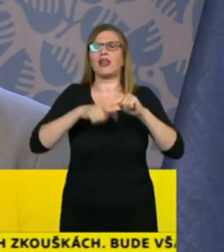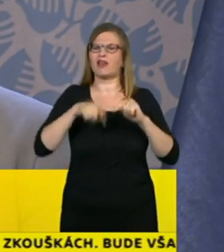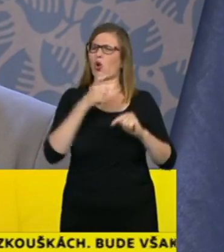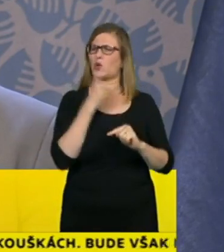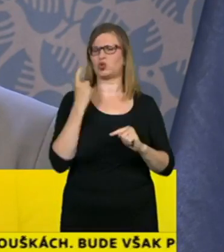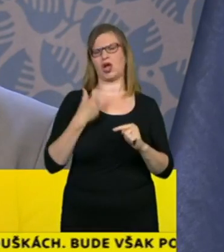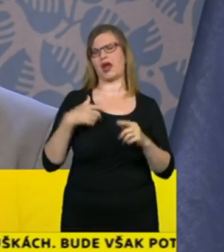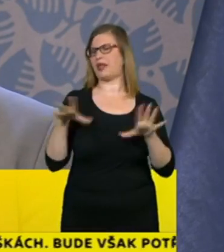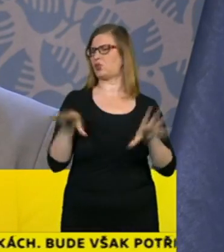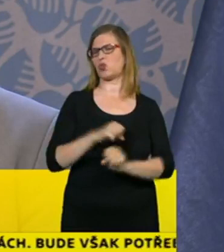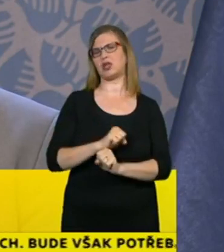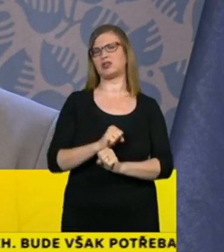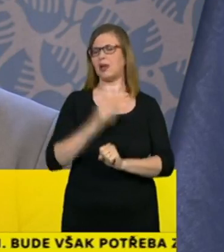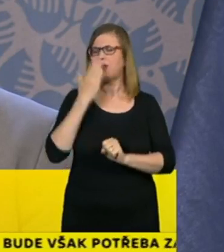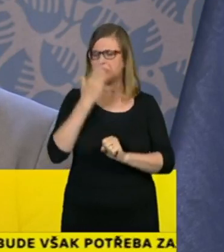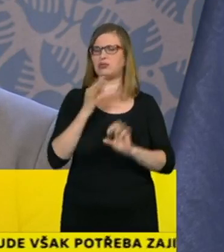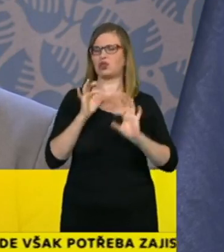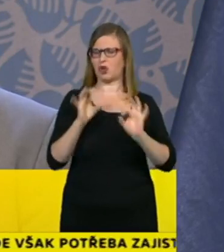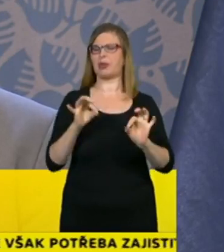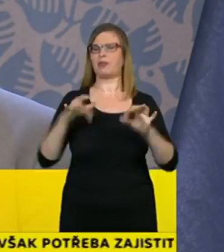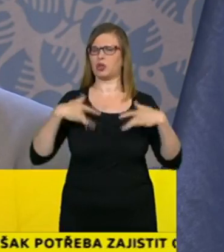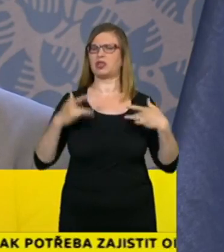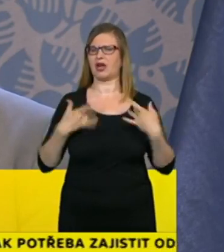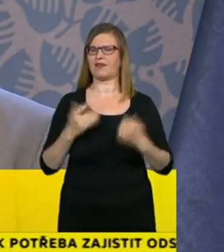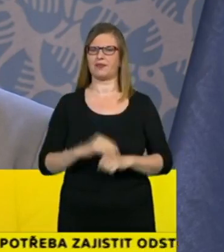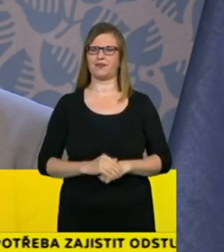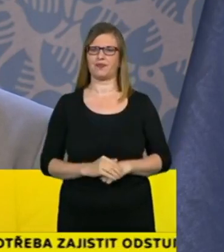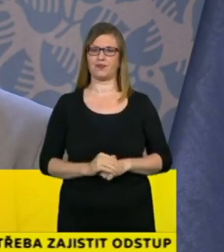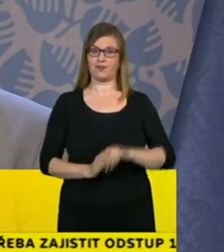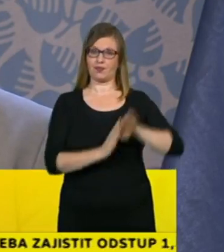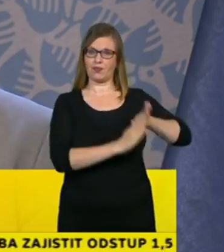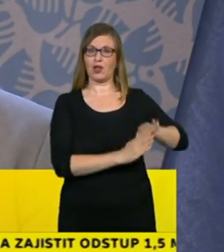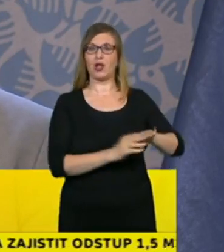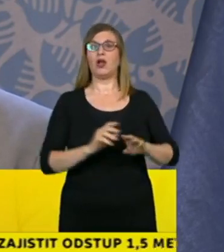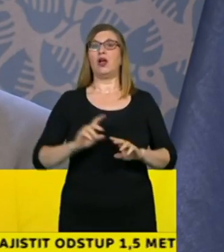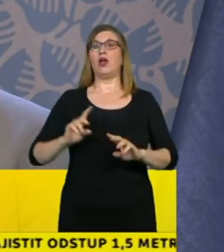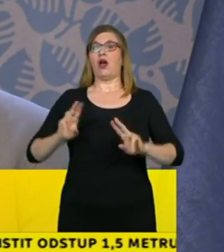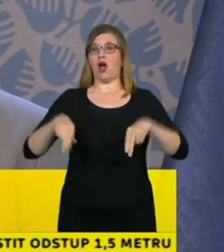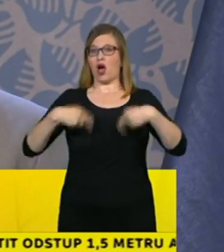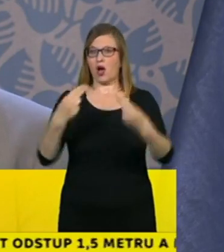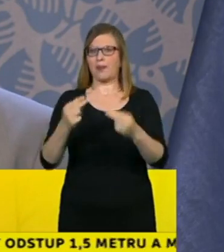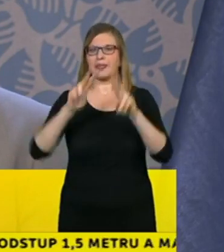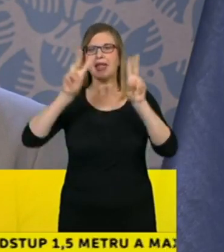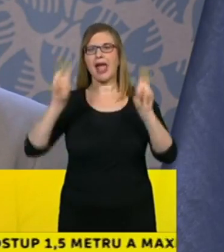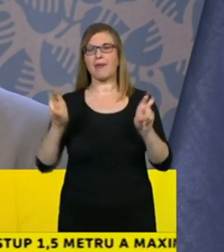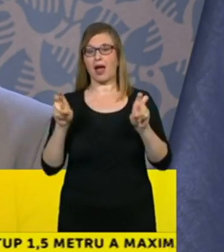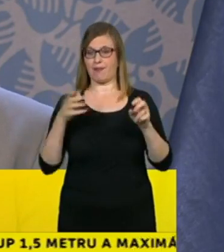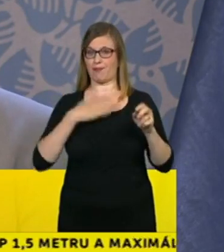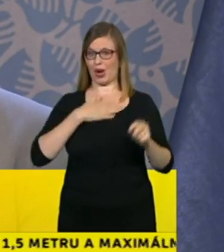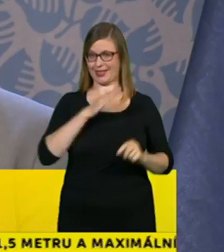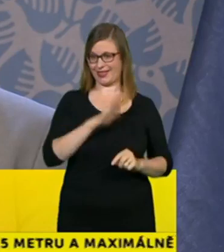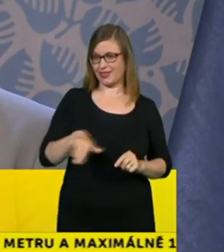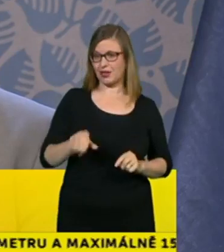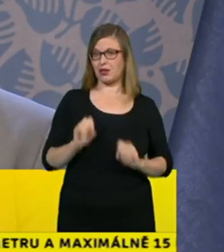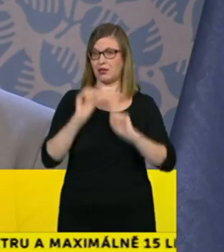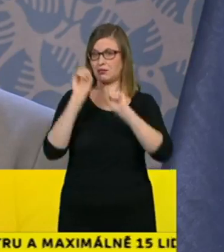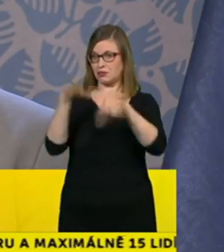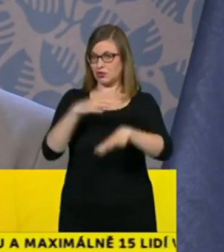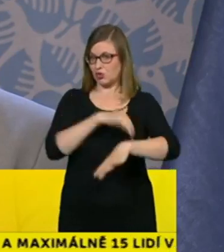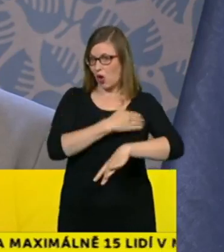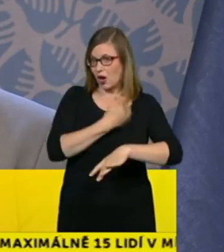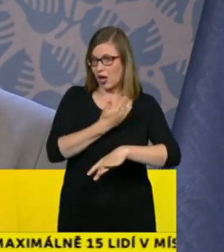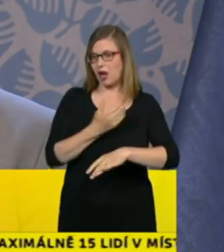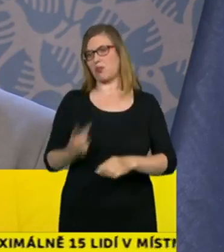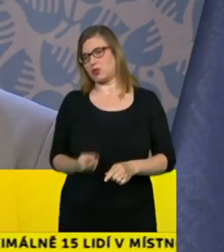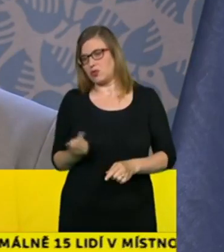polemika, jestli dát dítě do školy nebo do školky je nebezpečné nebo není. Tady máme dnes už celou